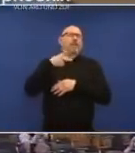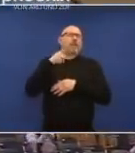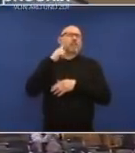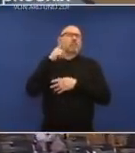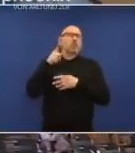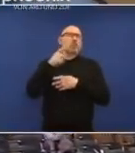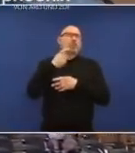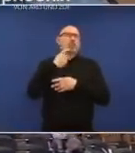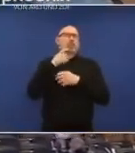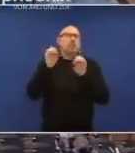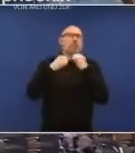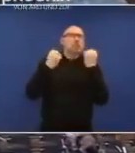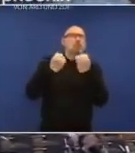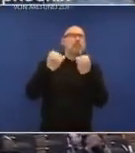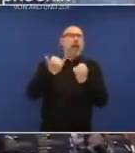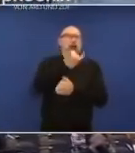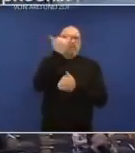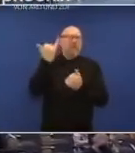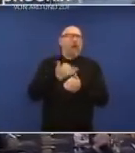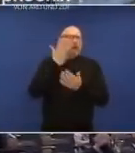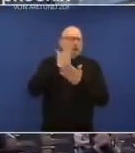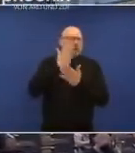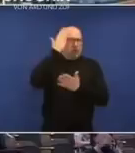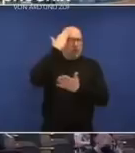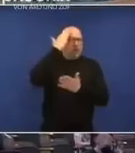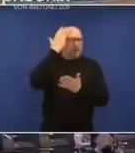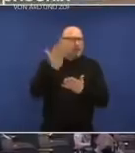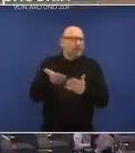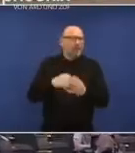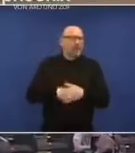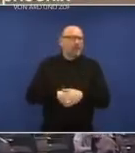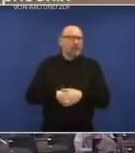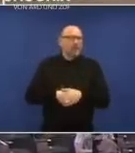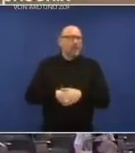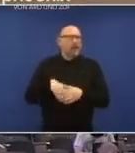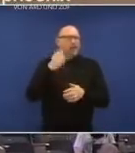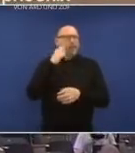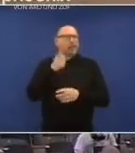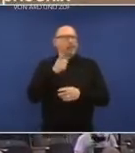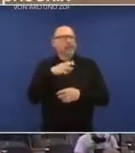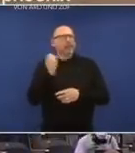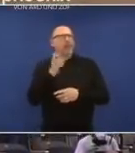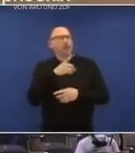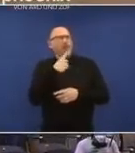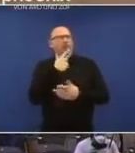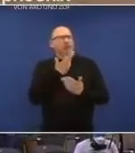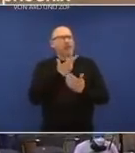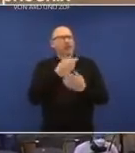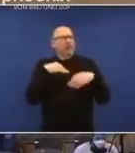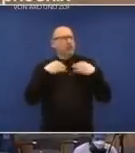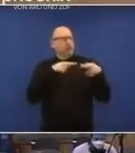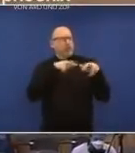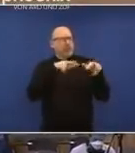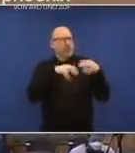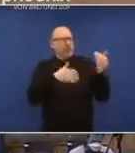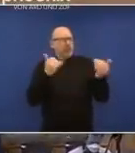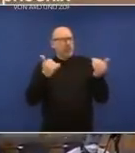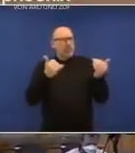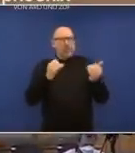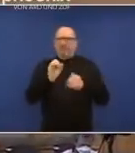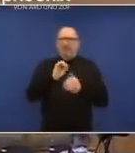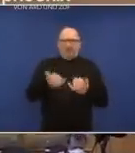Jahr ungefähr bekannt sein, auch die sozusagen die Vorwürfe in Richtung Gesundheitsministerium. Warum erst